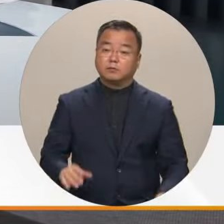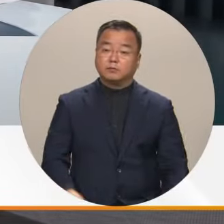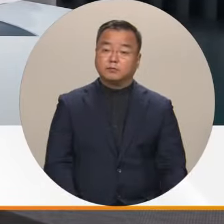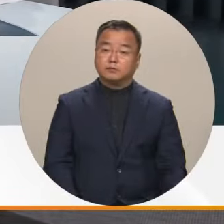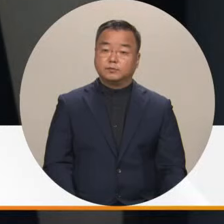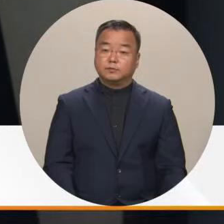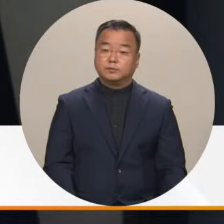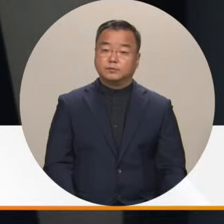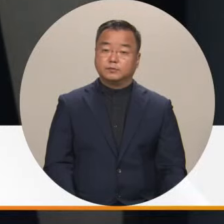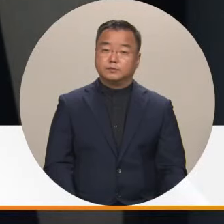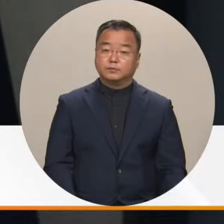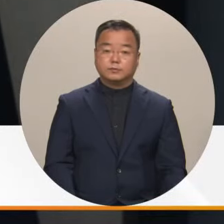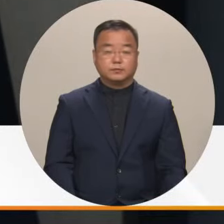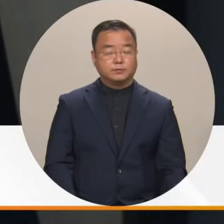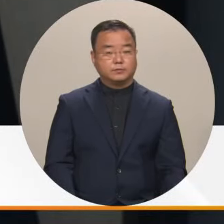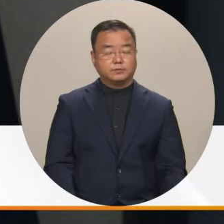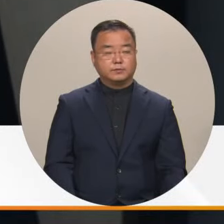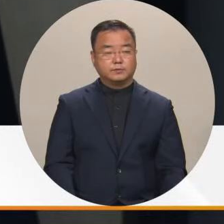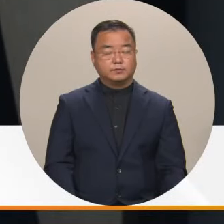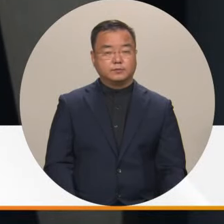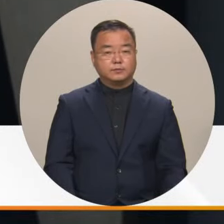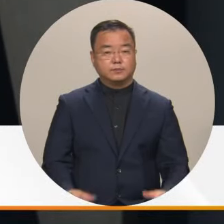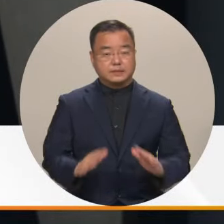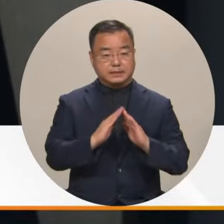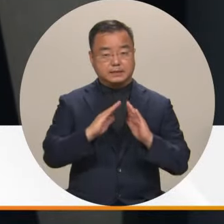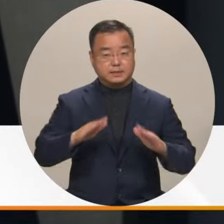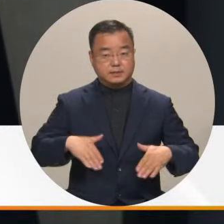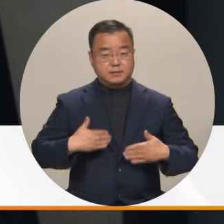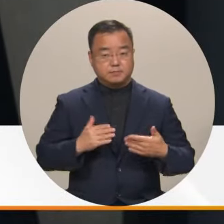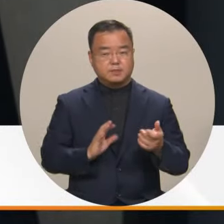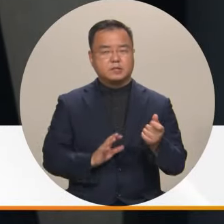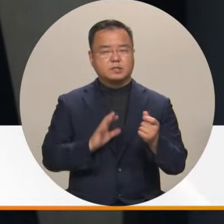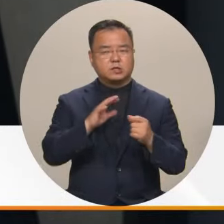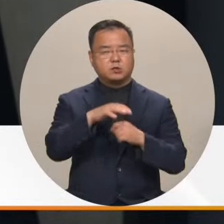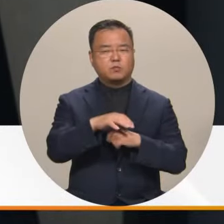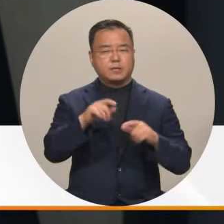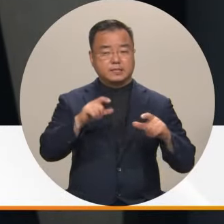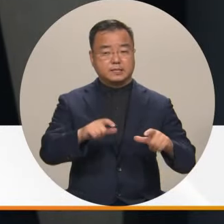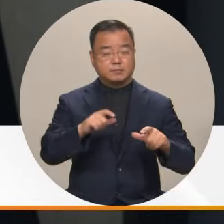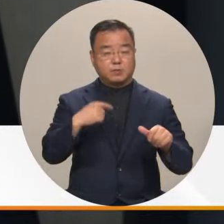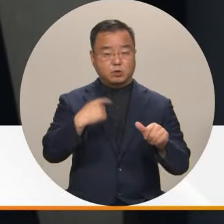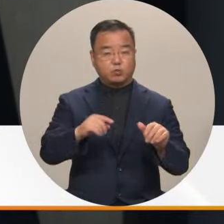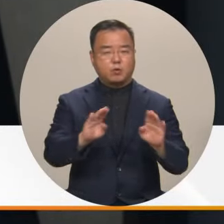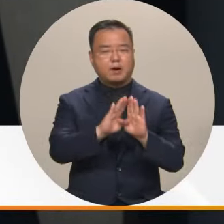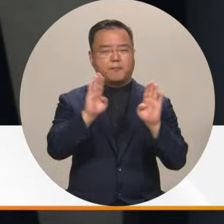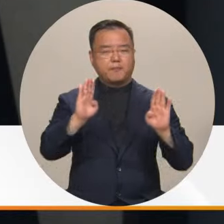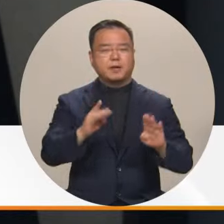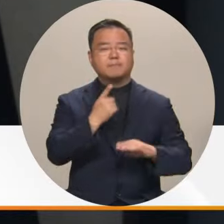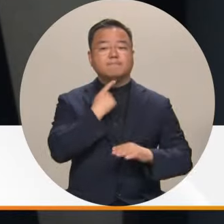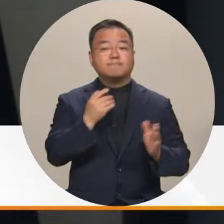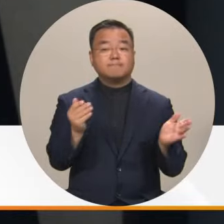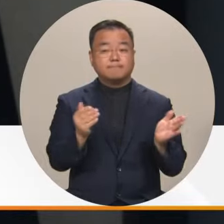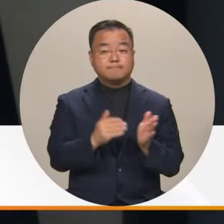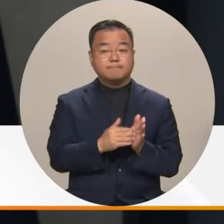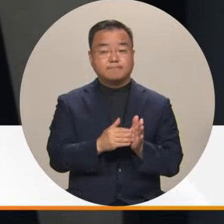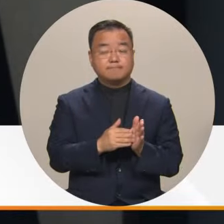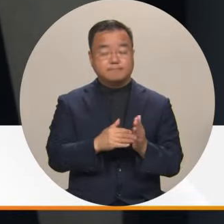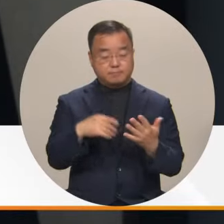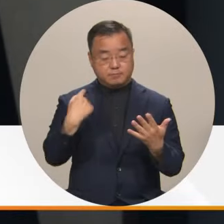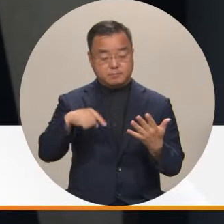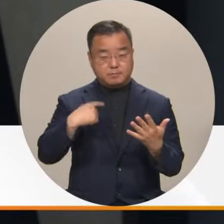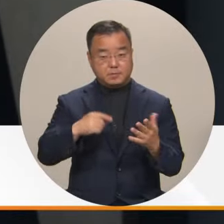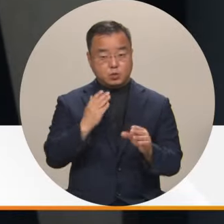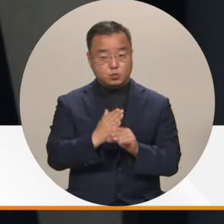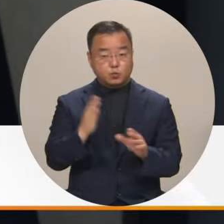지금 이번에 그 전라남도에서 로콜 교육 박람회를 했었는데 어 거기에 이제 예를 들면 수업 중의